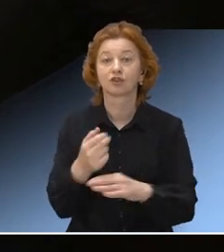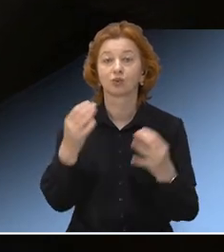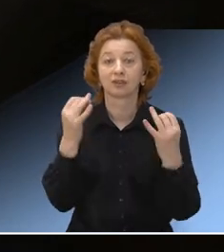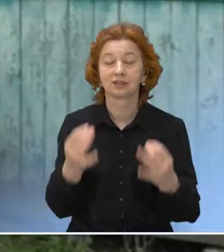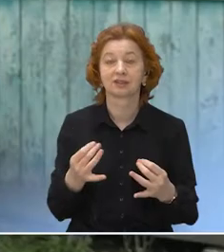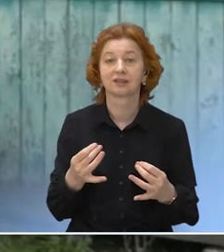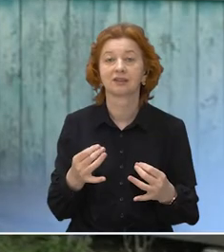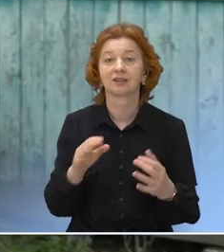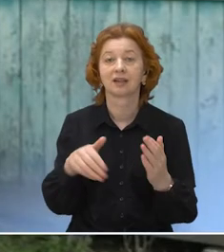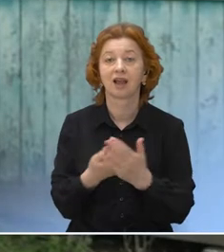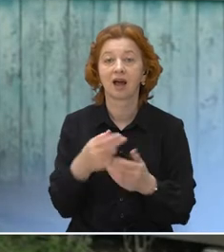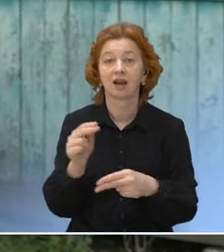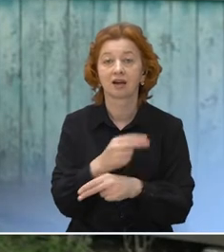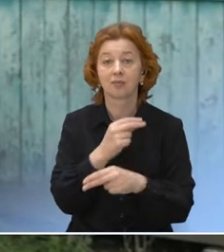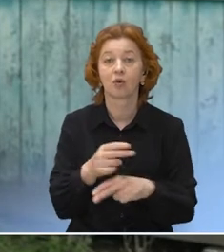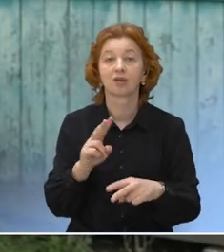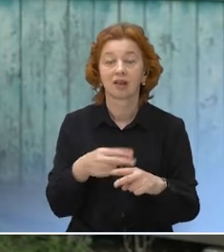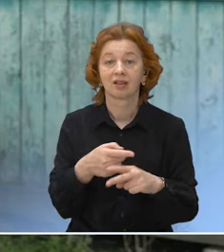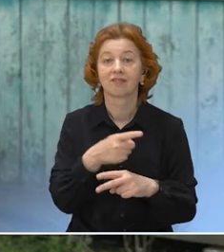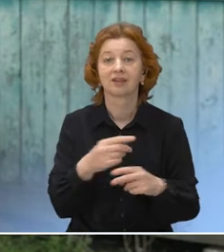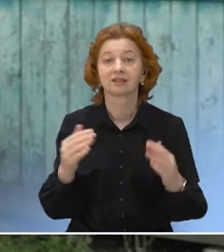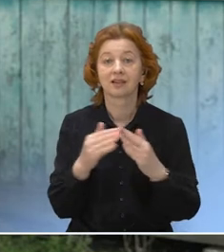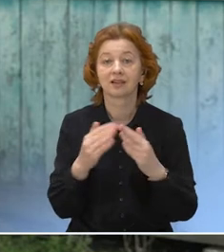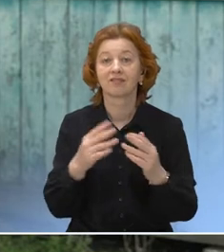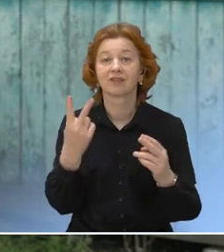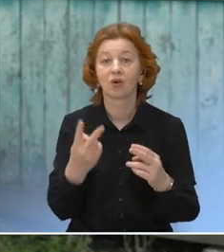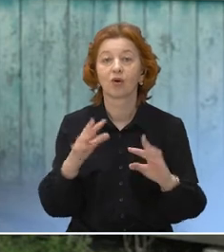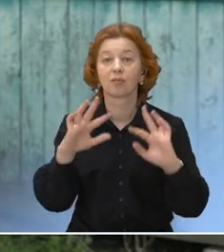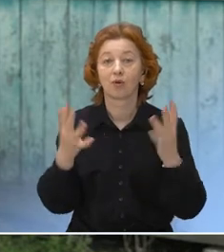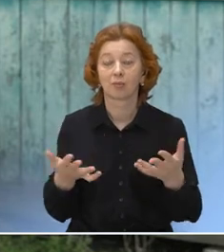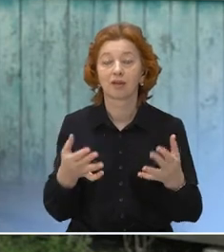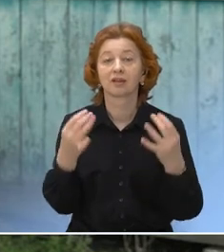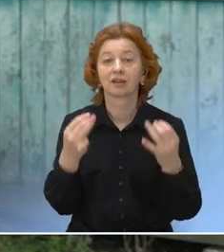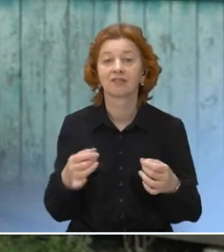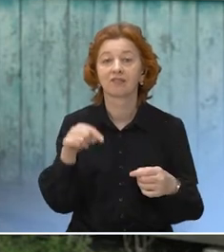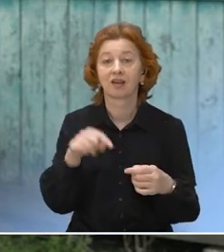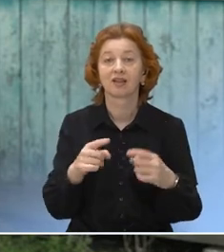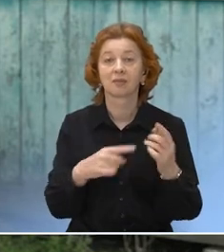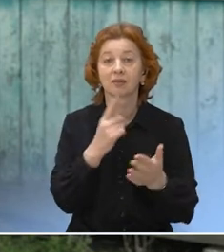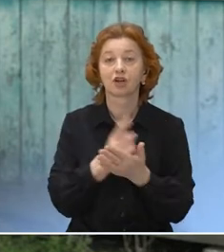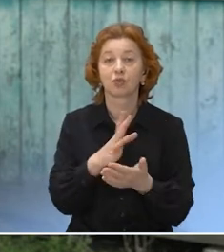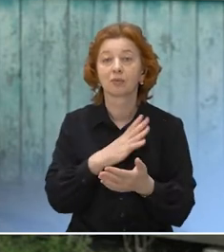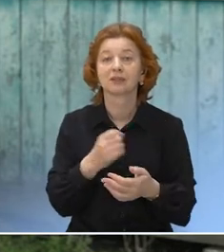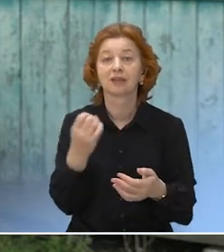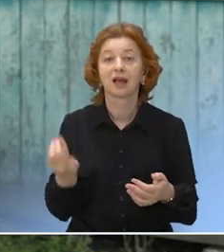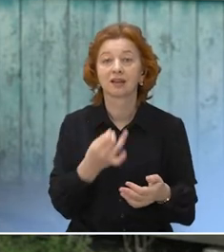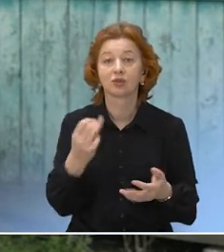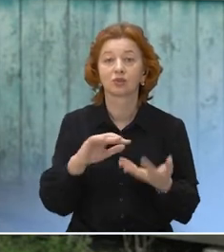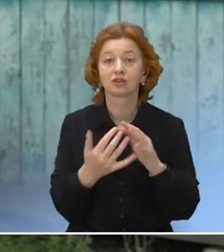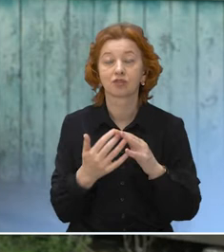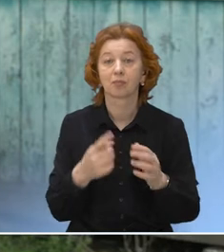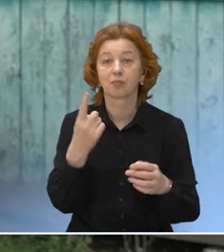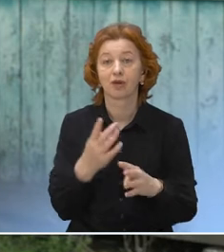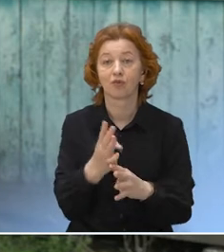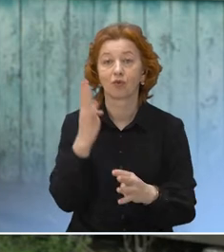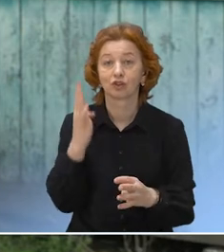и на ремонт этого здания. Ну и второй момент, что в этом должны быть заинтересованы жители села